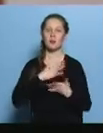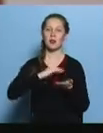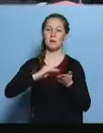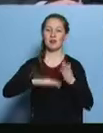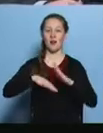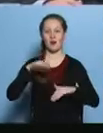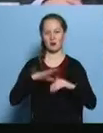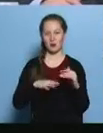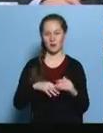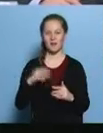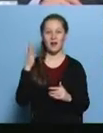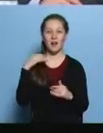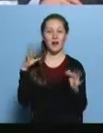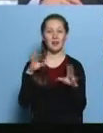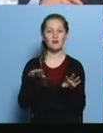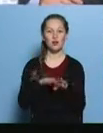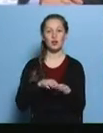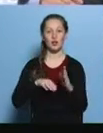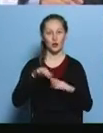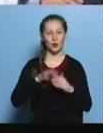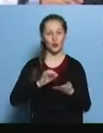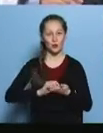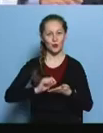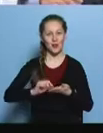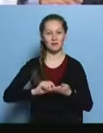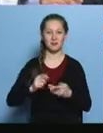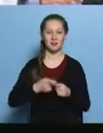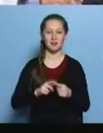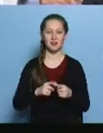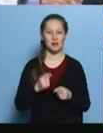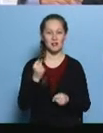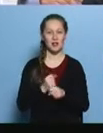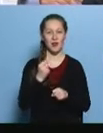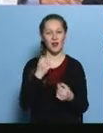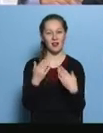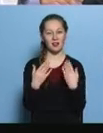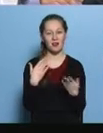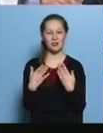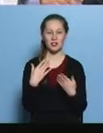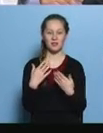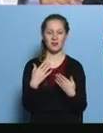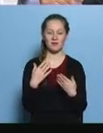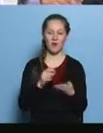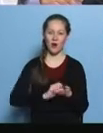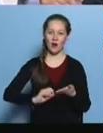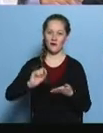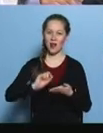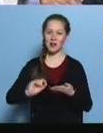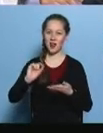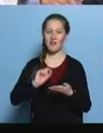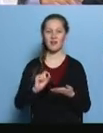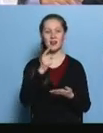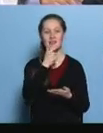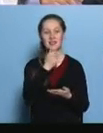руки. Когда все-таки ручка в руках, как-то строже вы относитесь к орфографии и